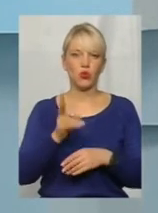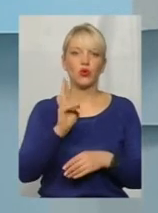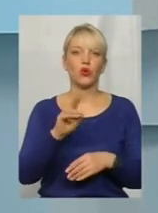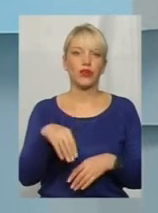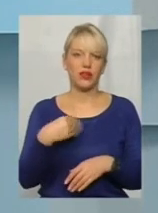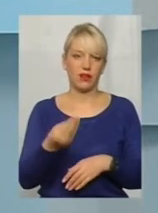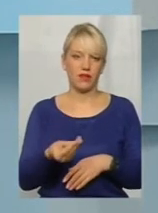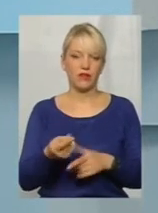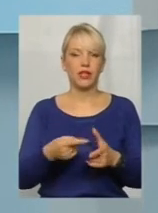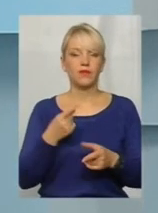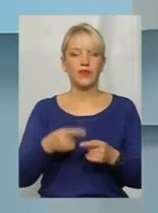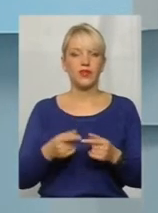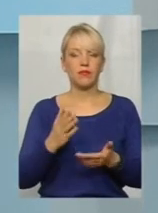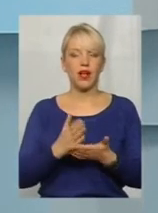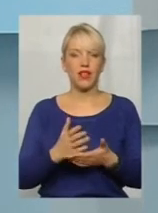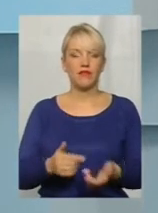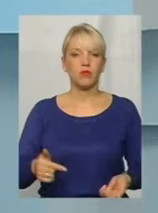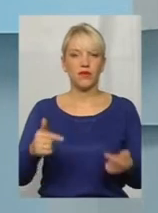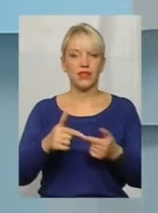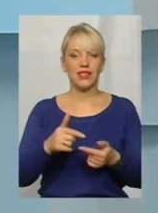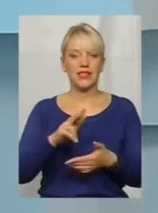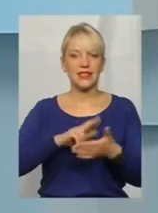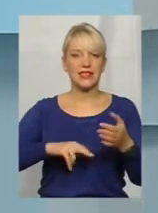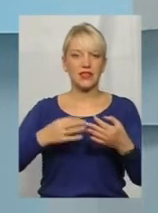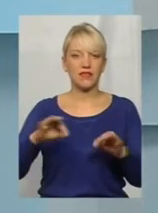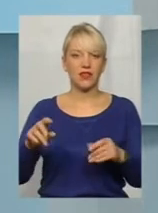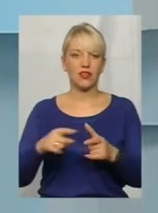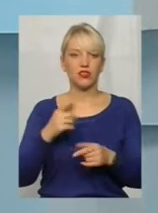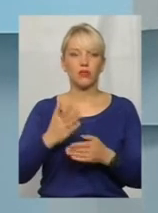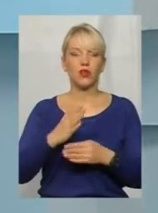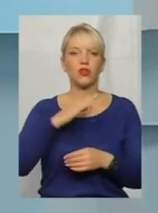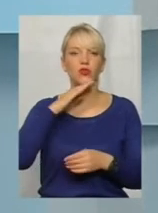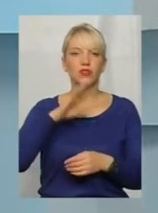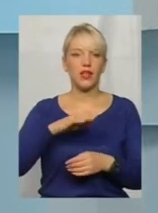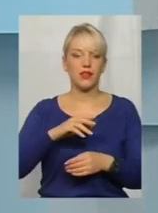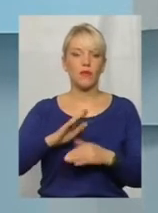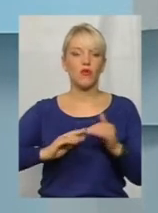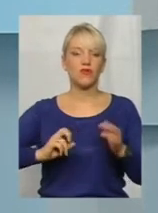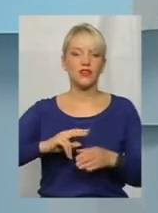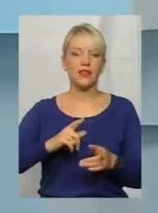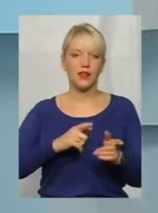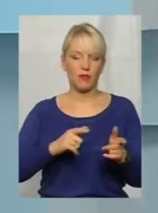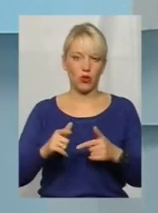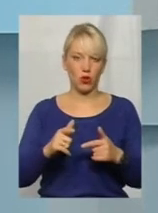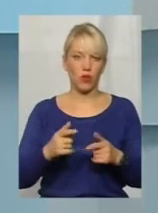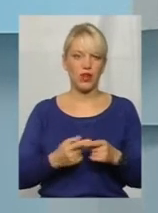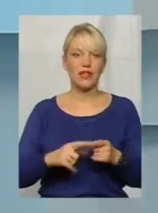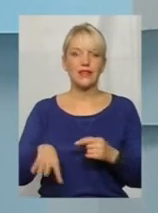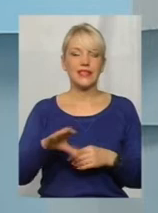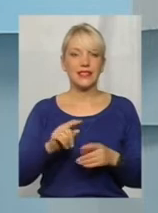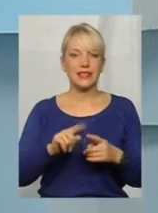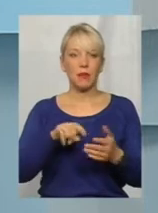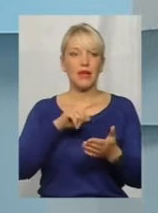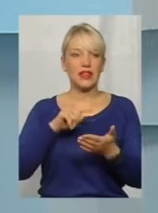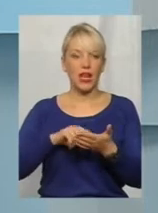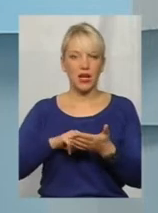надавав, чи мала відповідний сертифікат, чи була достатня професійна підготовка. Всі ці дані питання